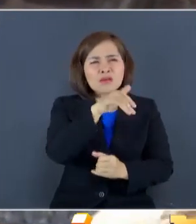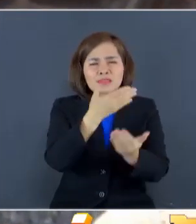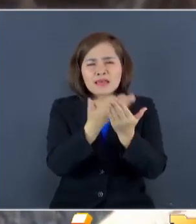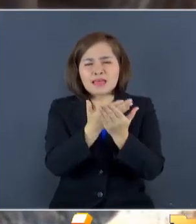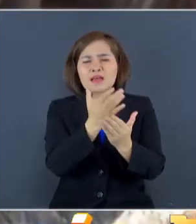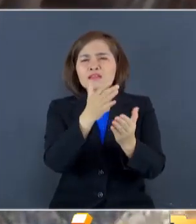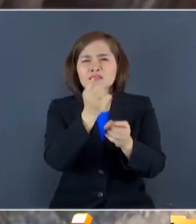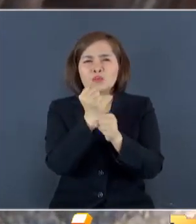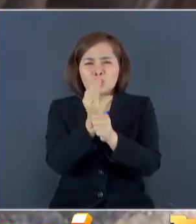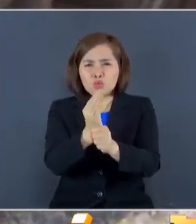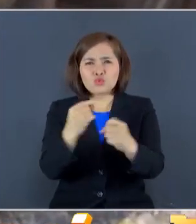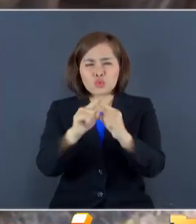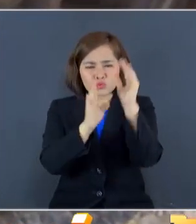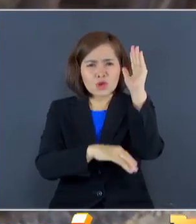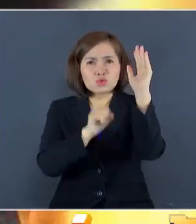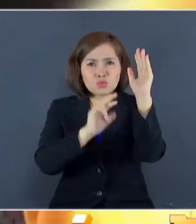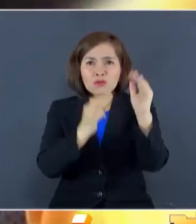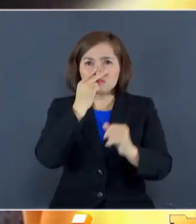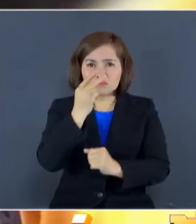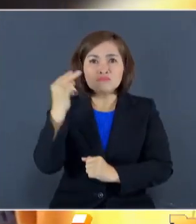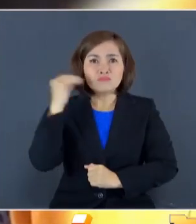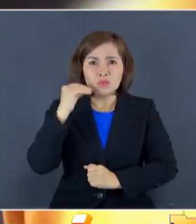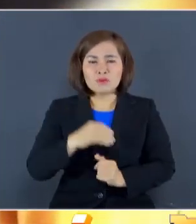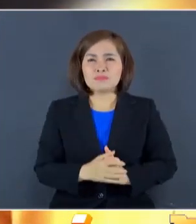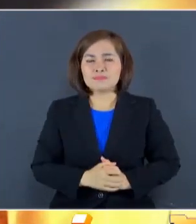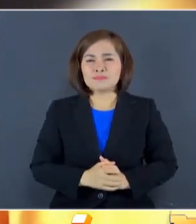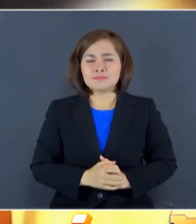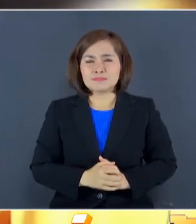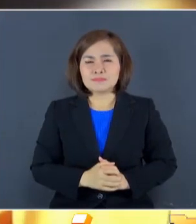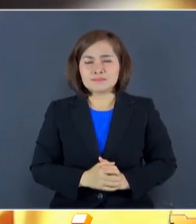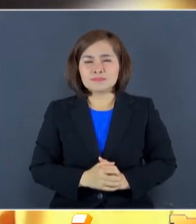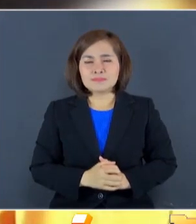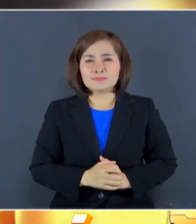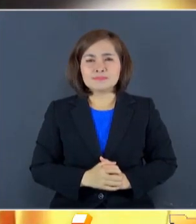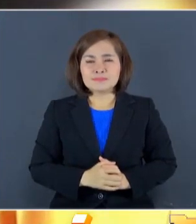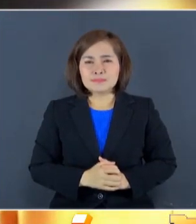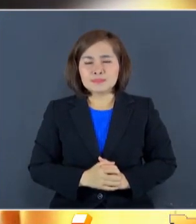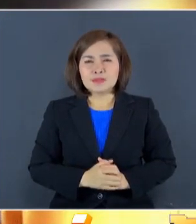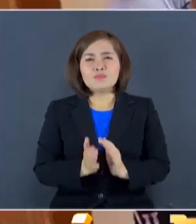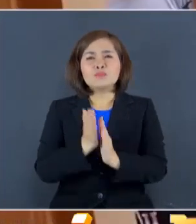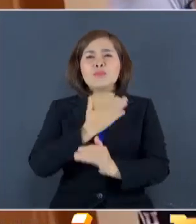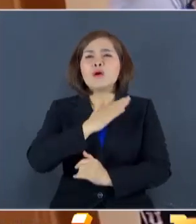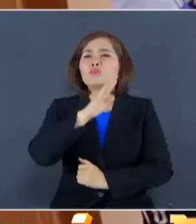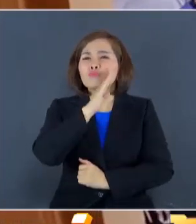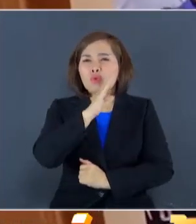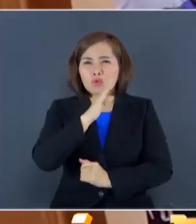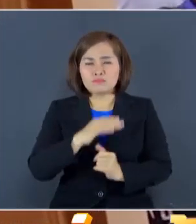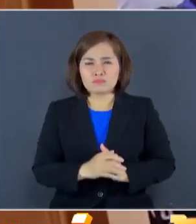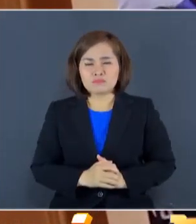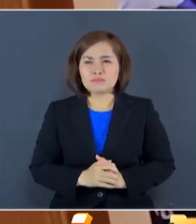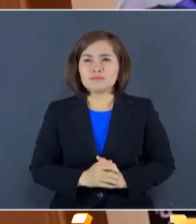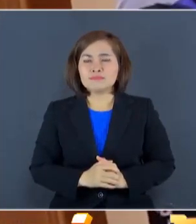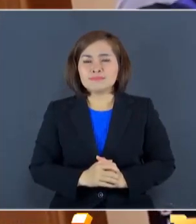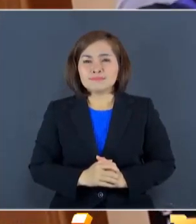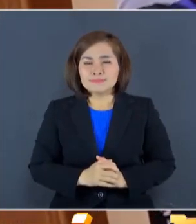พื้นที่อำเภอกาญจนดิษฐ์จังหวัดสุราษฎร์ธานีแม้จริงไม่เรียกว่าอดีตพระหรืออะไรอะจริงๆคือชายห่มผ้าเหลืองใช้คำนี้เลยดีกว่า ไม่เคยบวชเลย ถูกต้อง